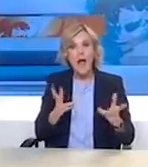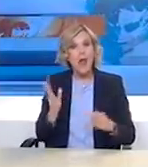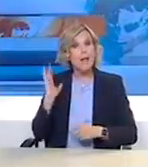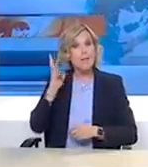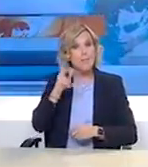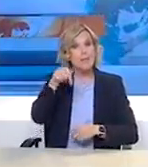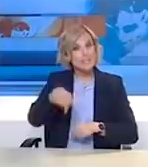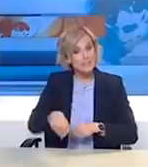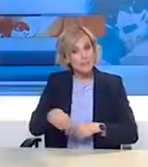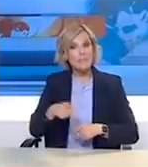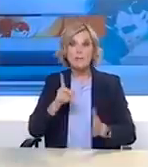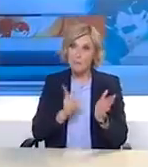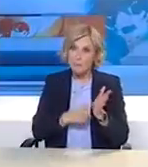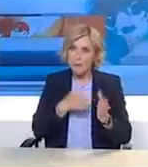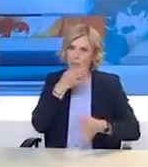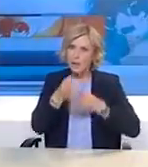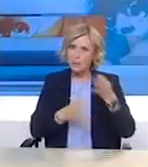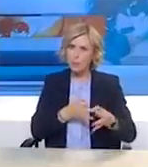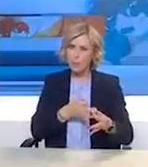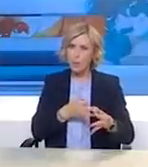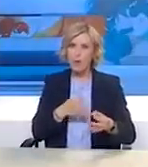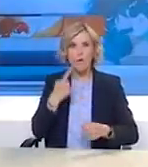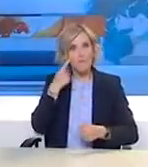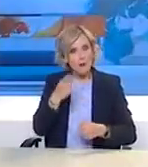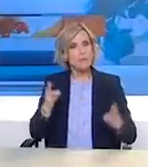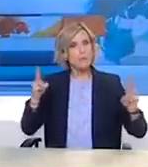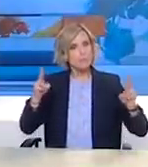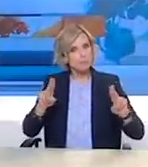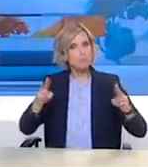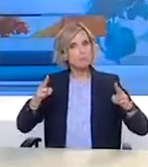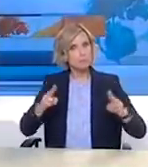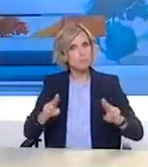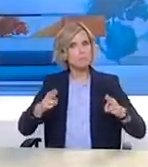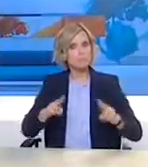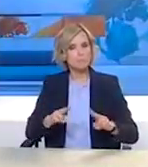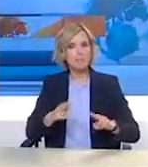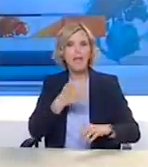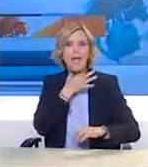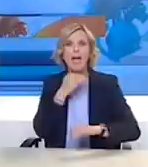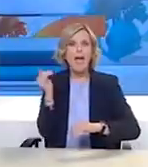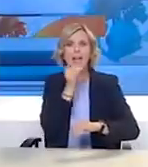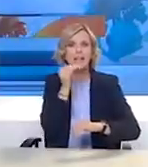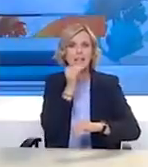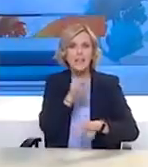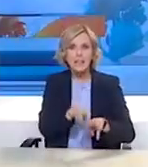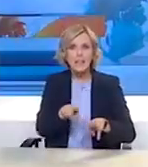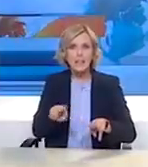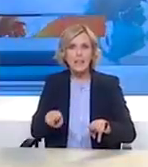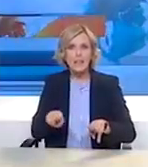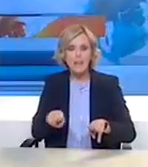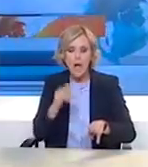γιατί χαίρομαι και δεν πρέπει να το κρύψω, ότι μειώνεται η καμπύλη της μεθ. Κάθε μέρα το βλέπετε κι εσείς.